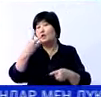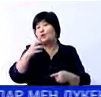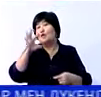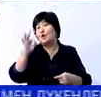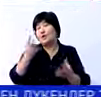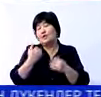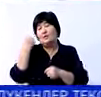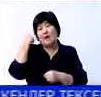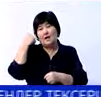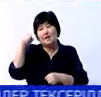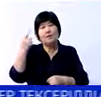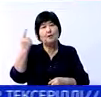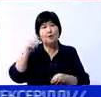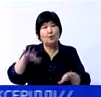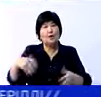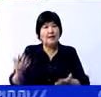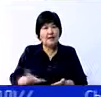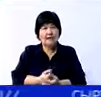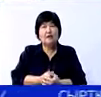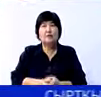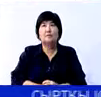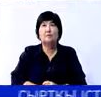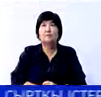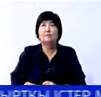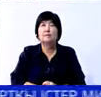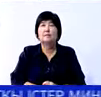есебімен айқын жеңіп, бірінші орынды иеленді.